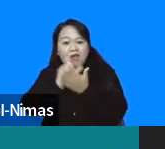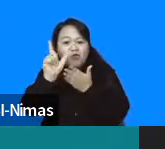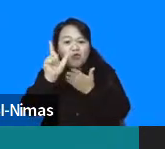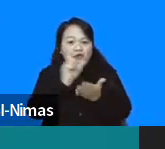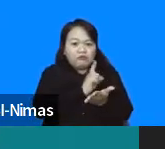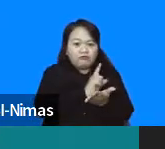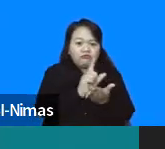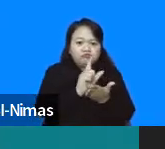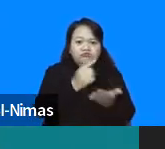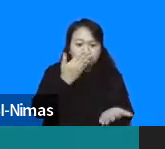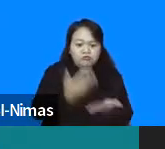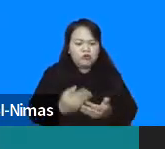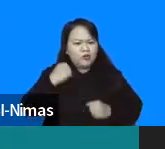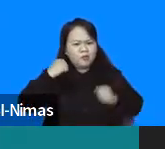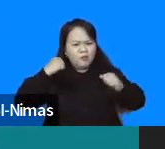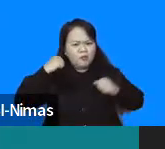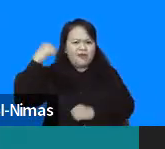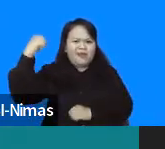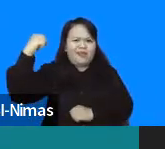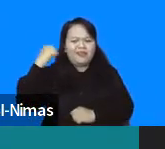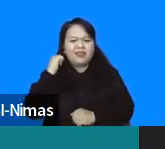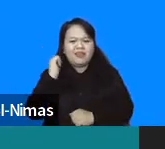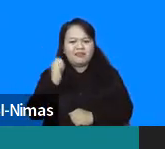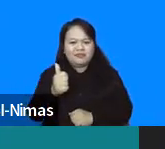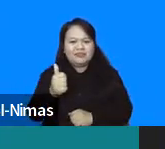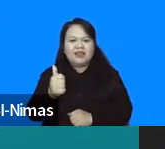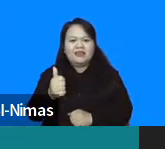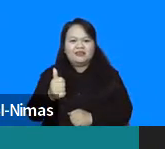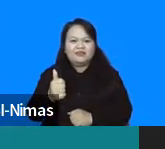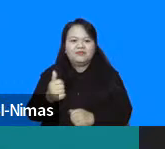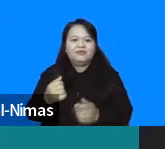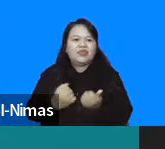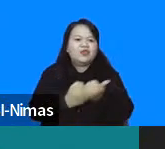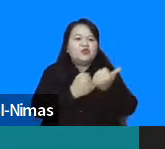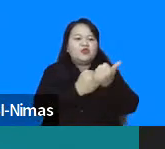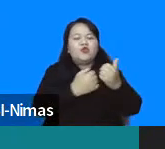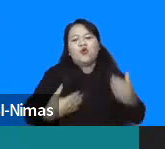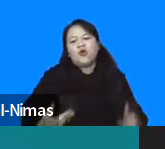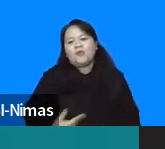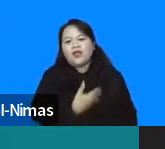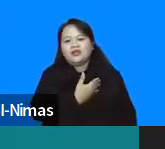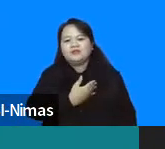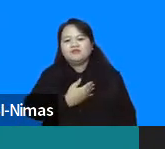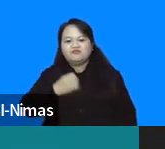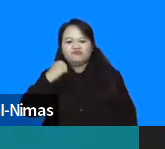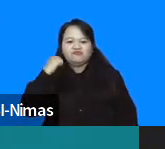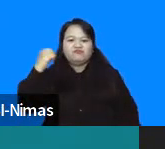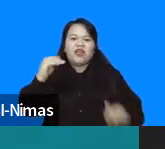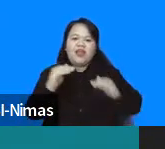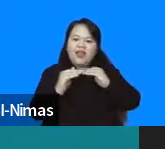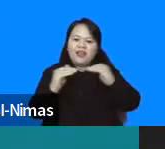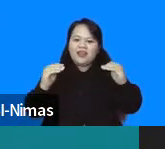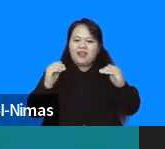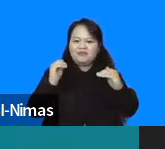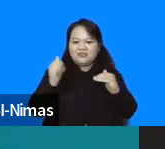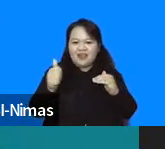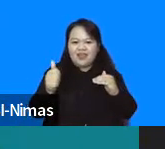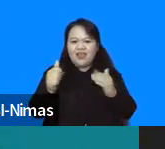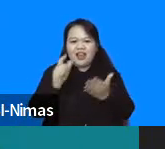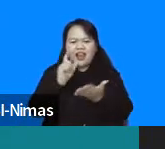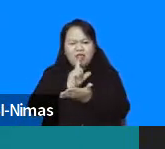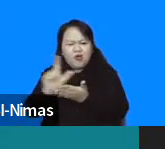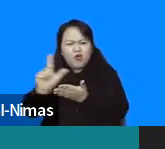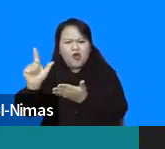Laporanmu adalah bukti keberanian memihak pada korban, perjuangkan